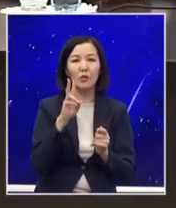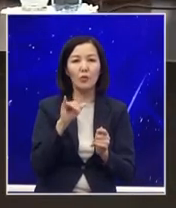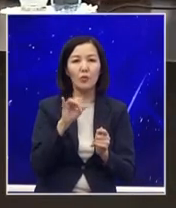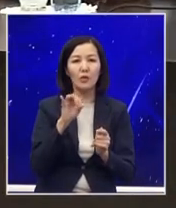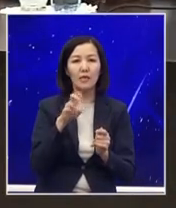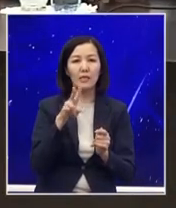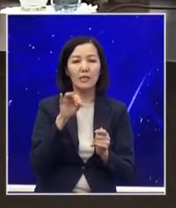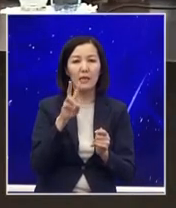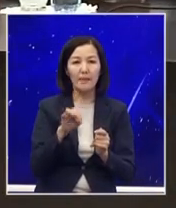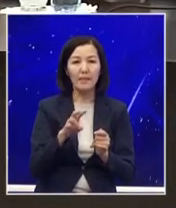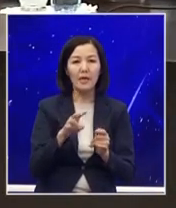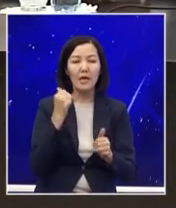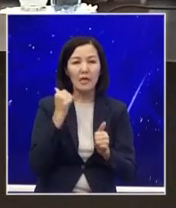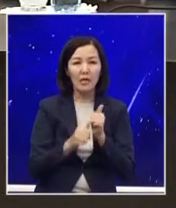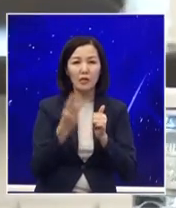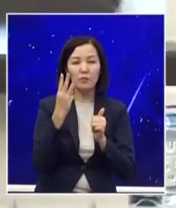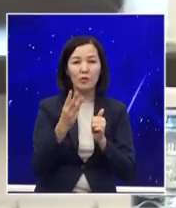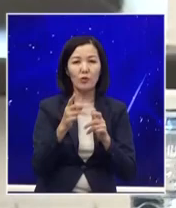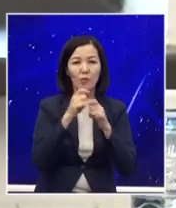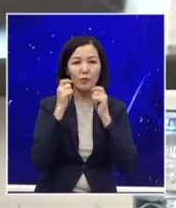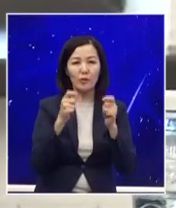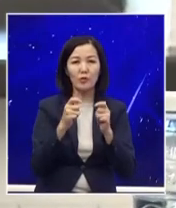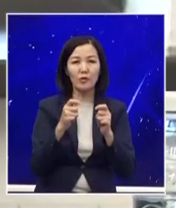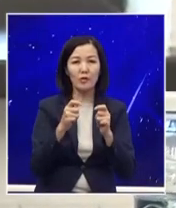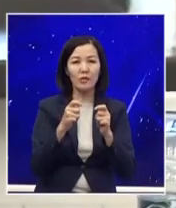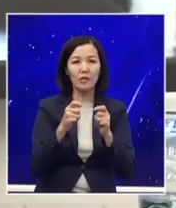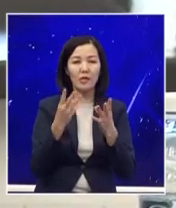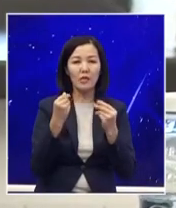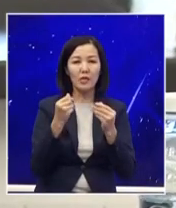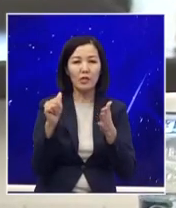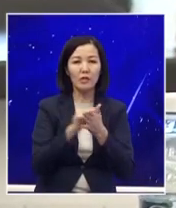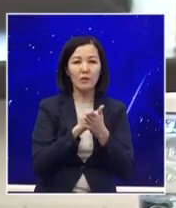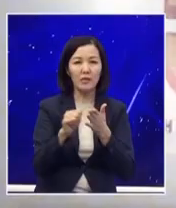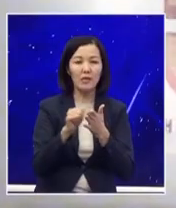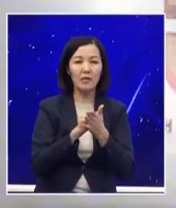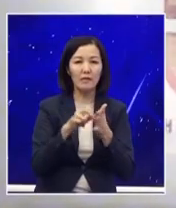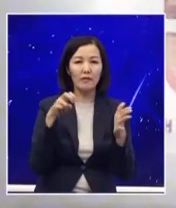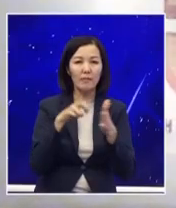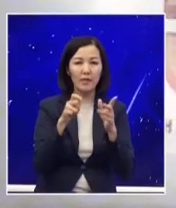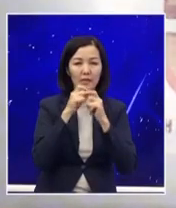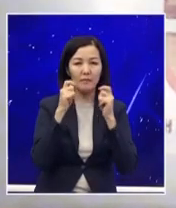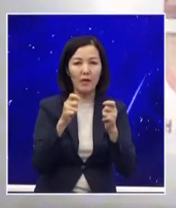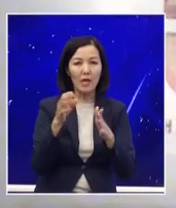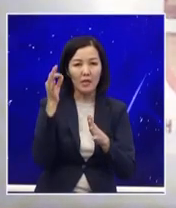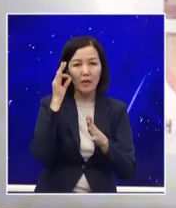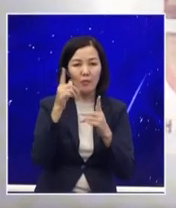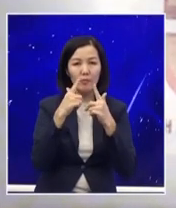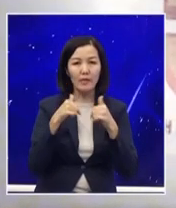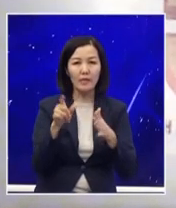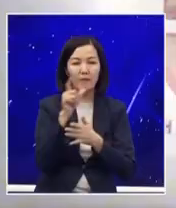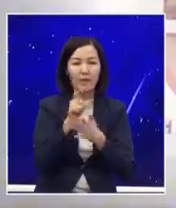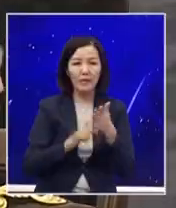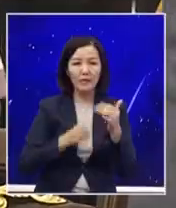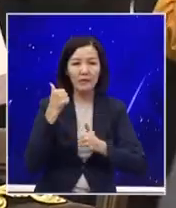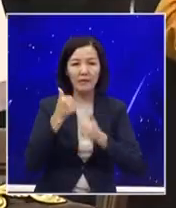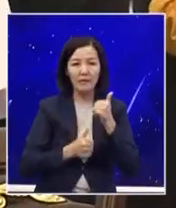Нурислам Абительда. Каждому из трех призеров также были вручены денежные сертификаты и благодарственные письма. Напомним,